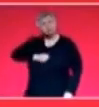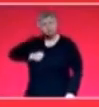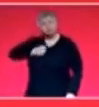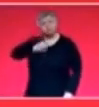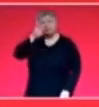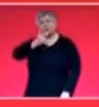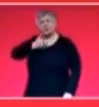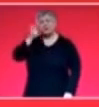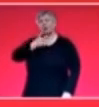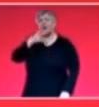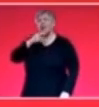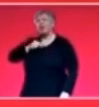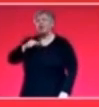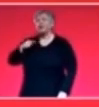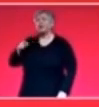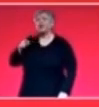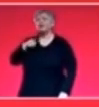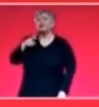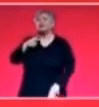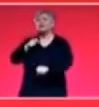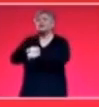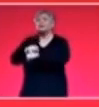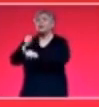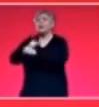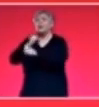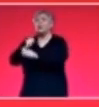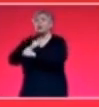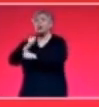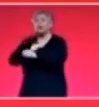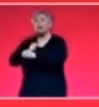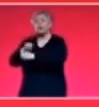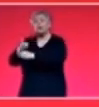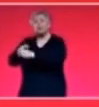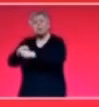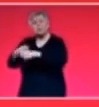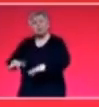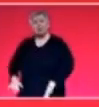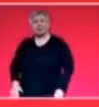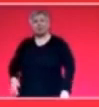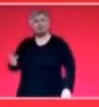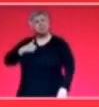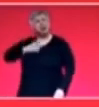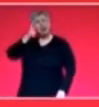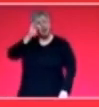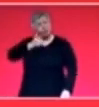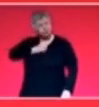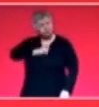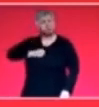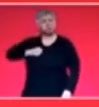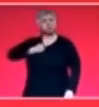συναδέλφων μας που χάθηκαν στην ώρα του καθήκοντος. Μα πάνω απ' όλα,